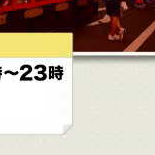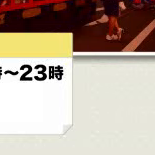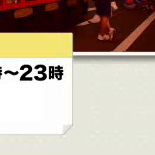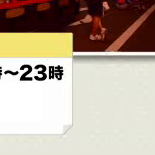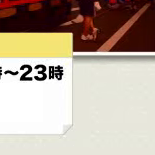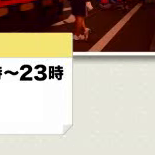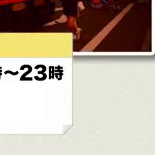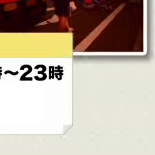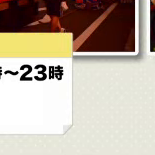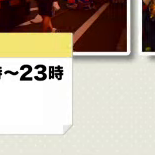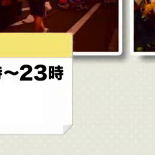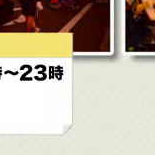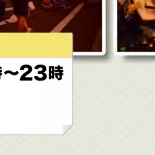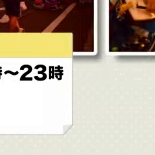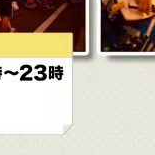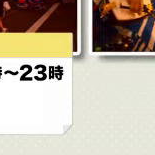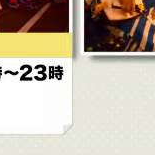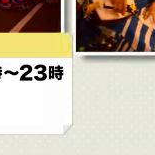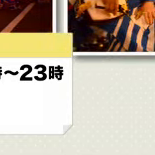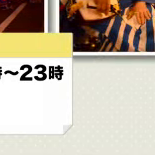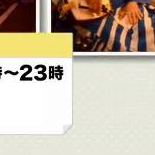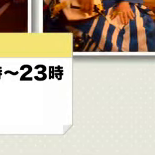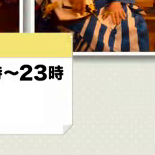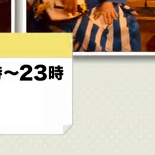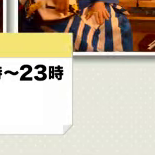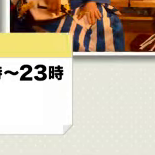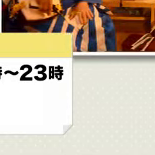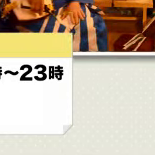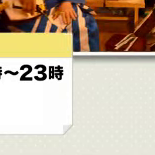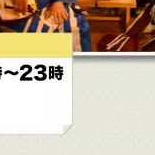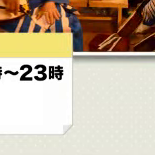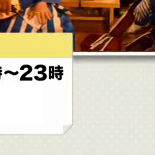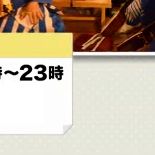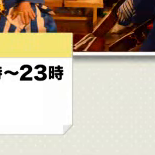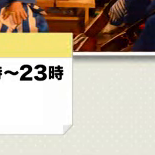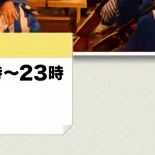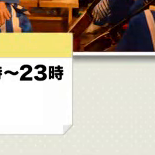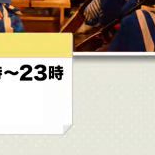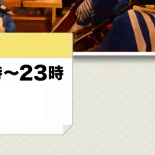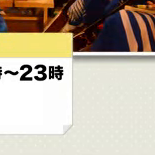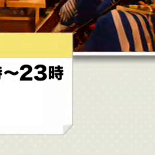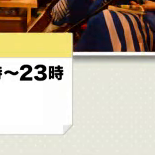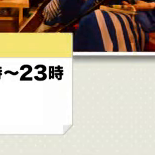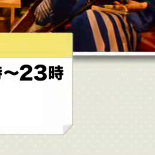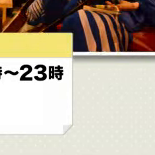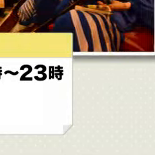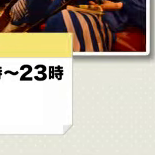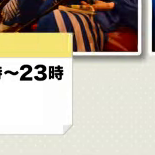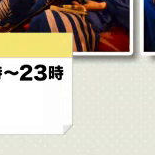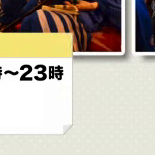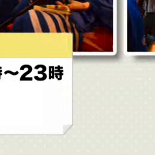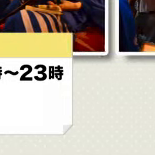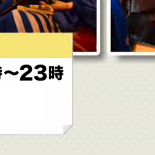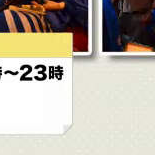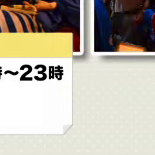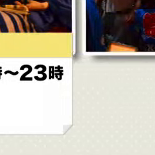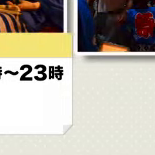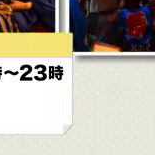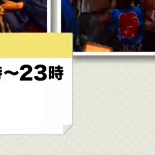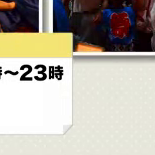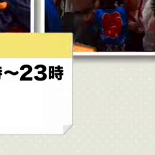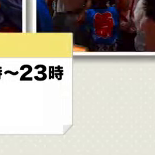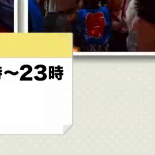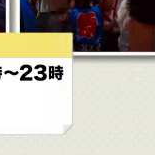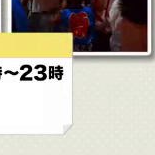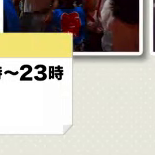広域都市圏イベント情報。毎年8月19日、20日に今高野山通りで開催される高山20日恵